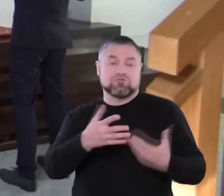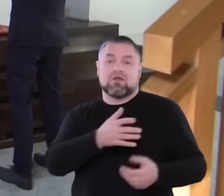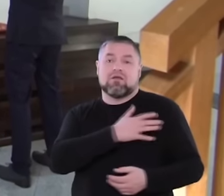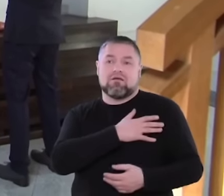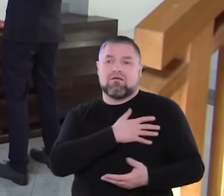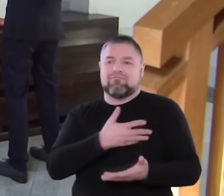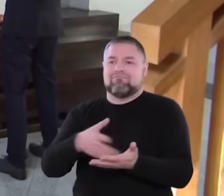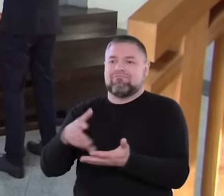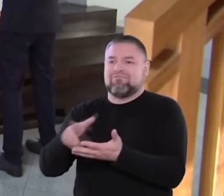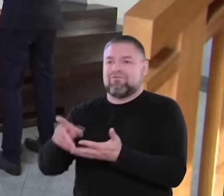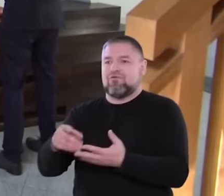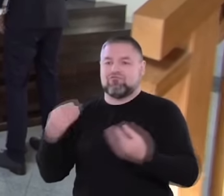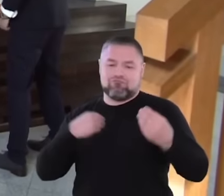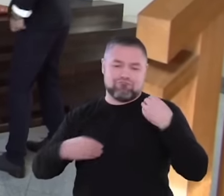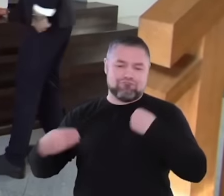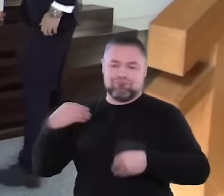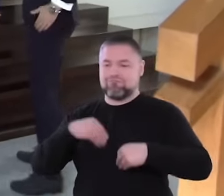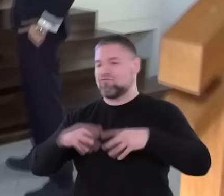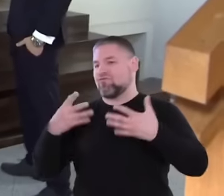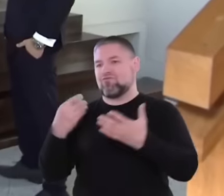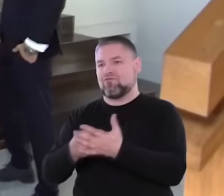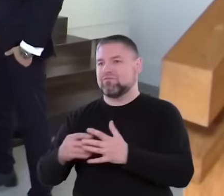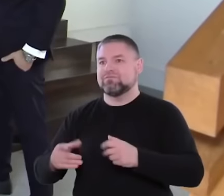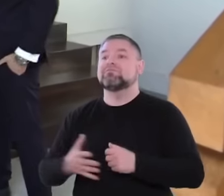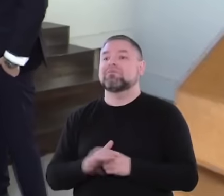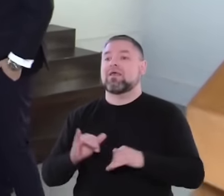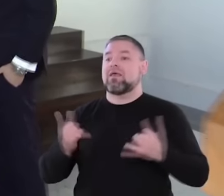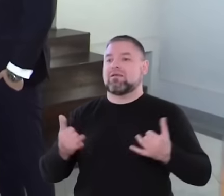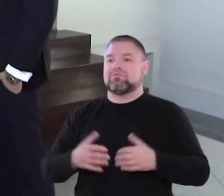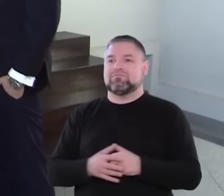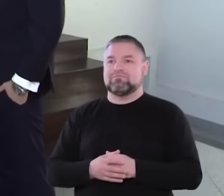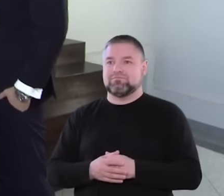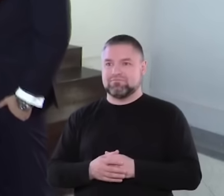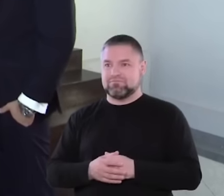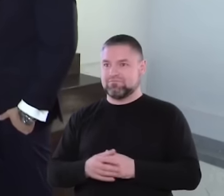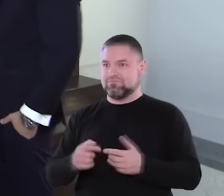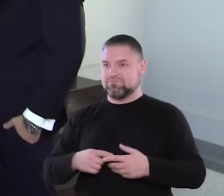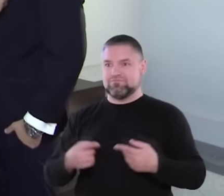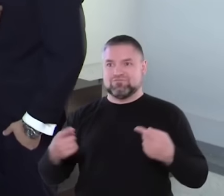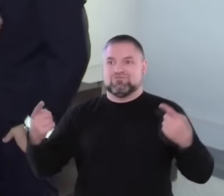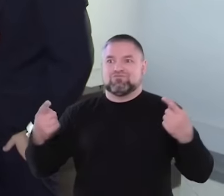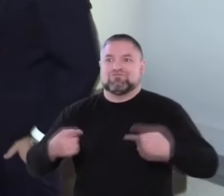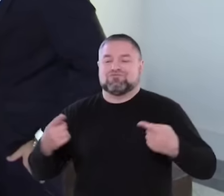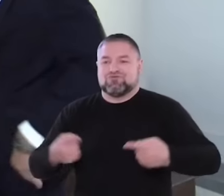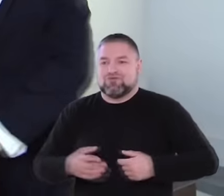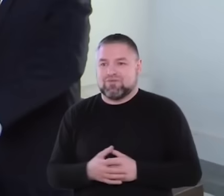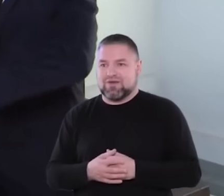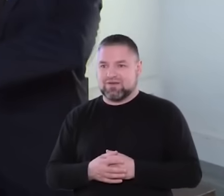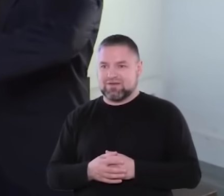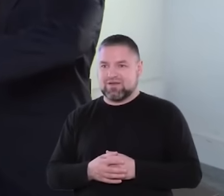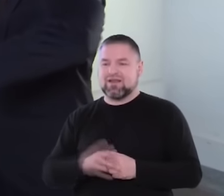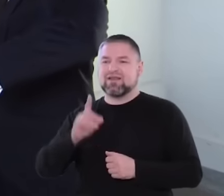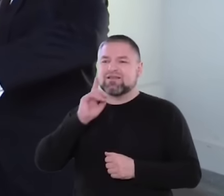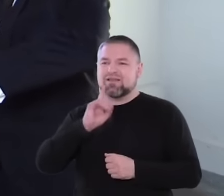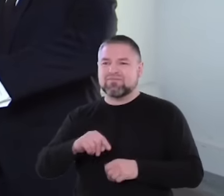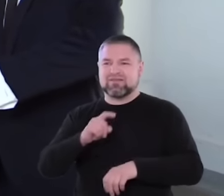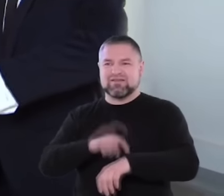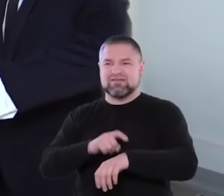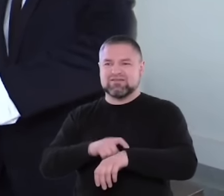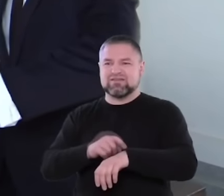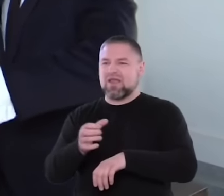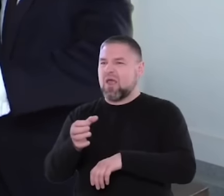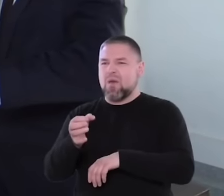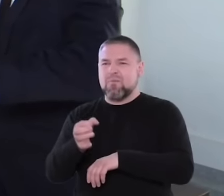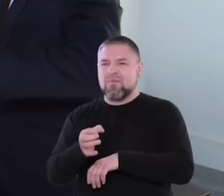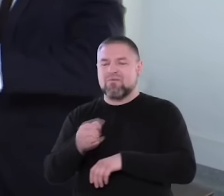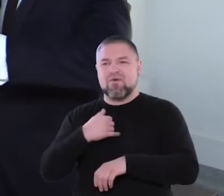hojności 60-latki. No i jak? No prawie idealnie. Ale szczerze, ten zegarek jest trochę za